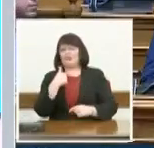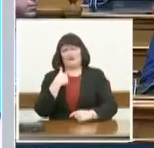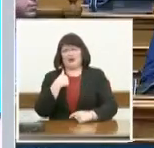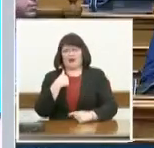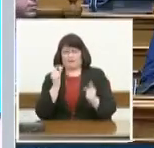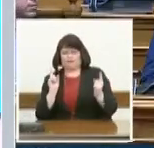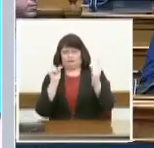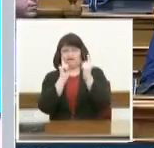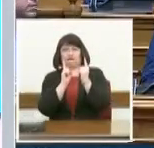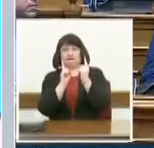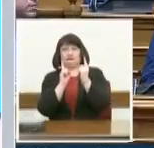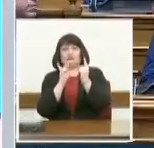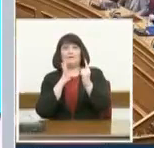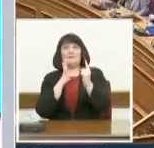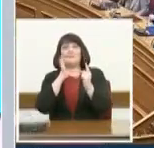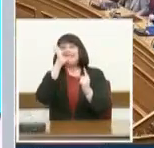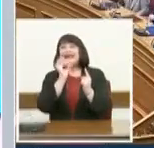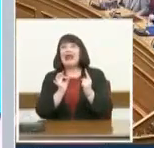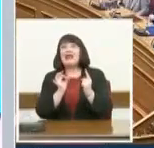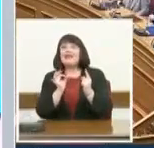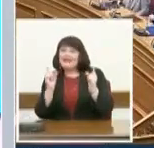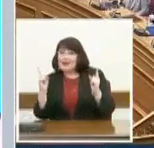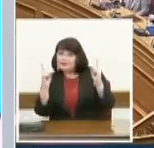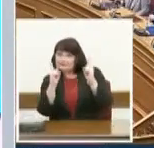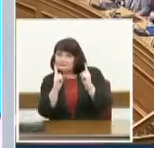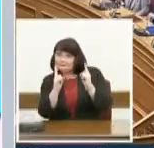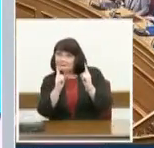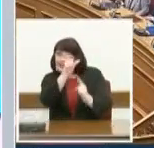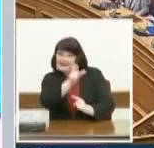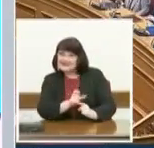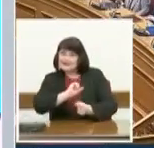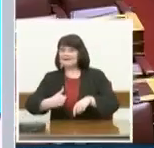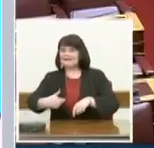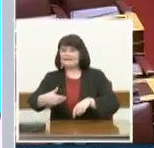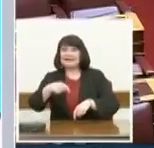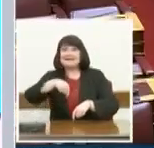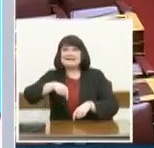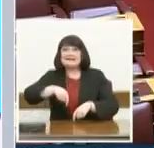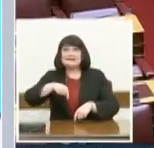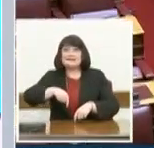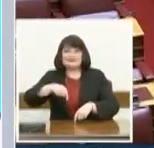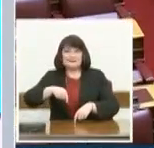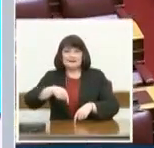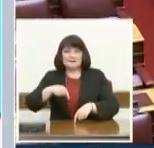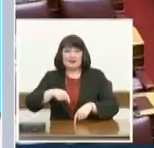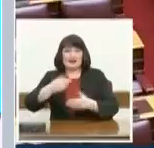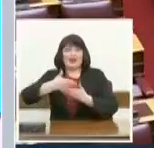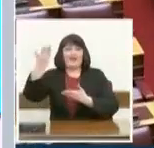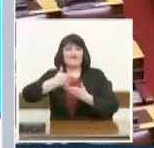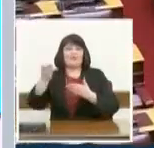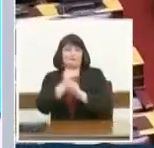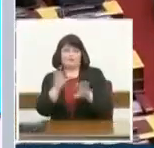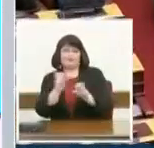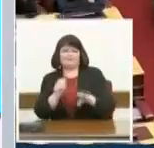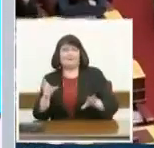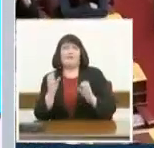ρε παιδί μου. Δεν φαίνεται να βγαίνει τώρα. Μπορεί να αλλάξει μετά, λέτε, αλλά προς τον παρόν. Κύριε Καμπουράκη, ο καθένας δικαιούται